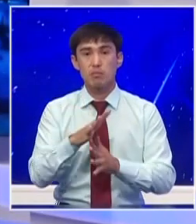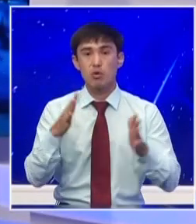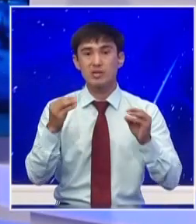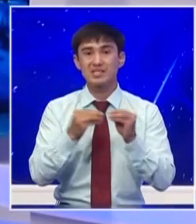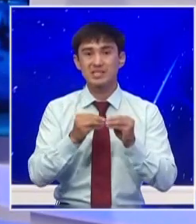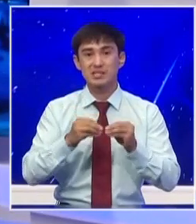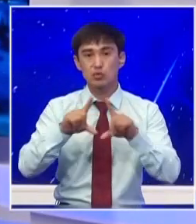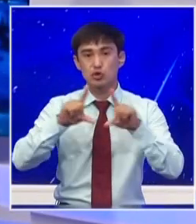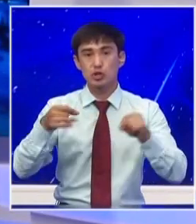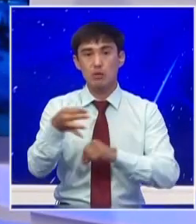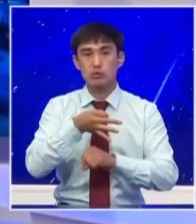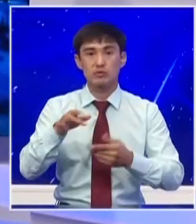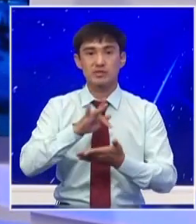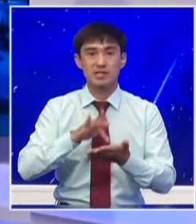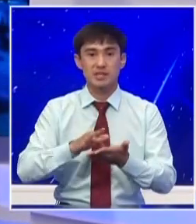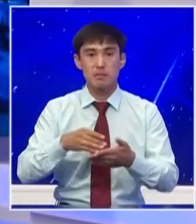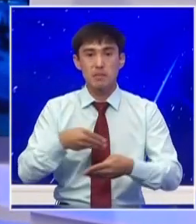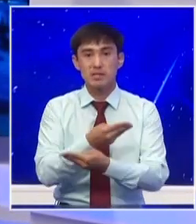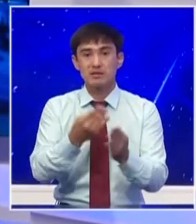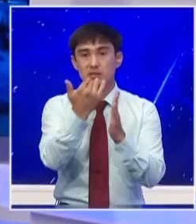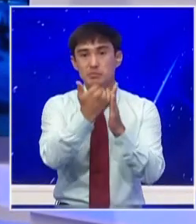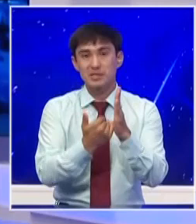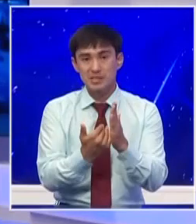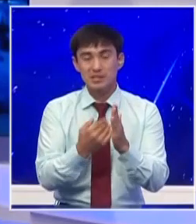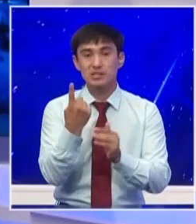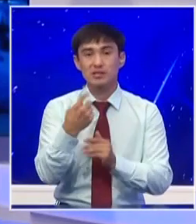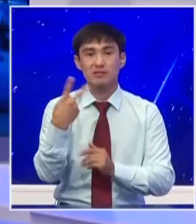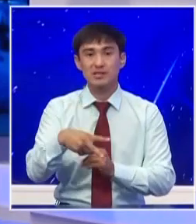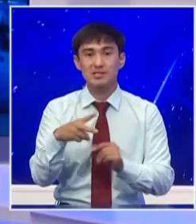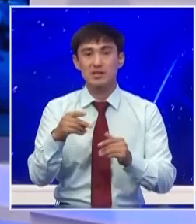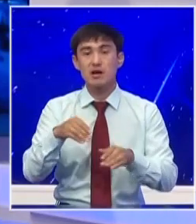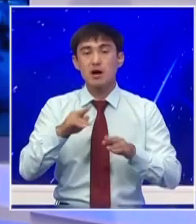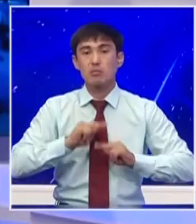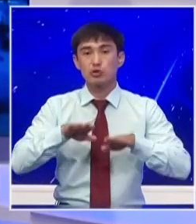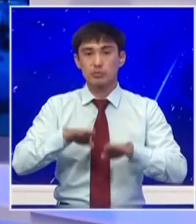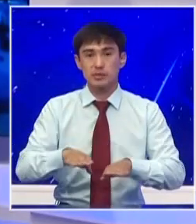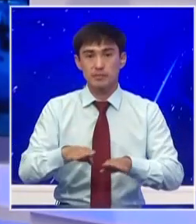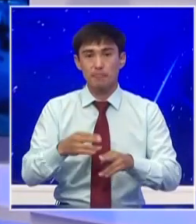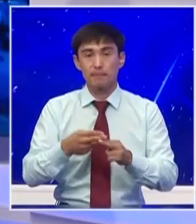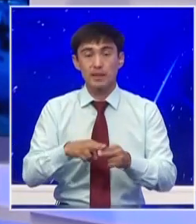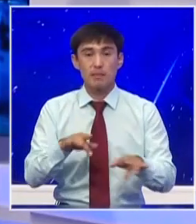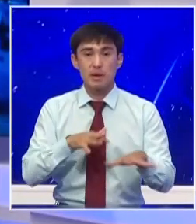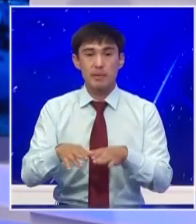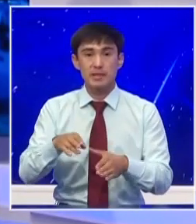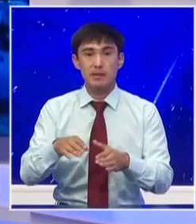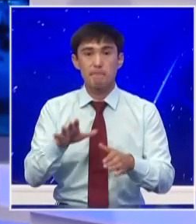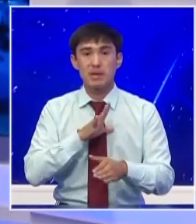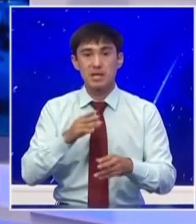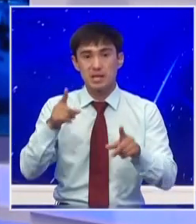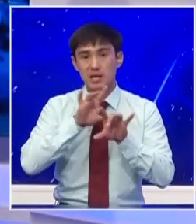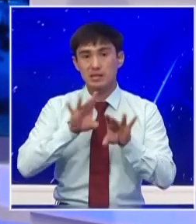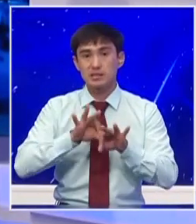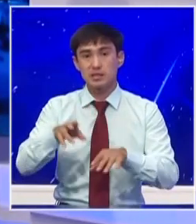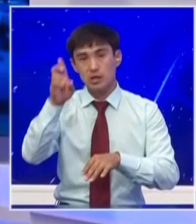более 10 учреждений областного центра представили список из 120 вакантных мест. Кроме того, на мероприятии были